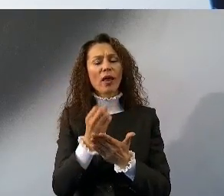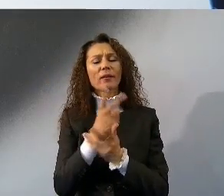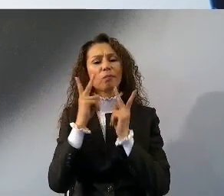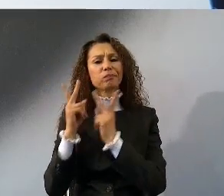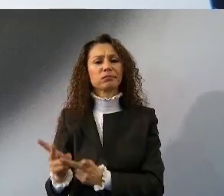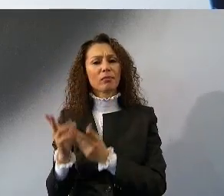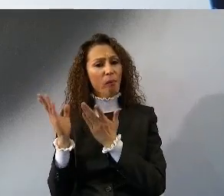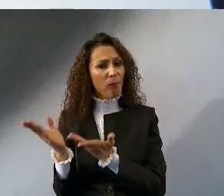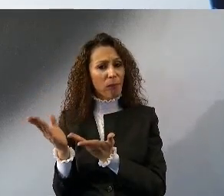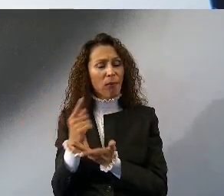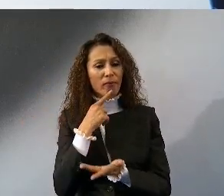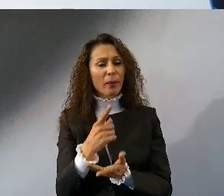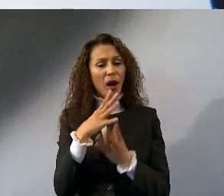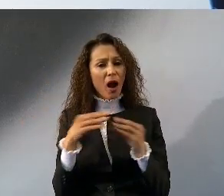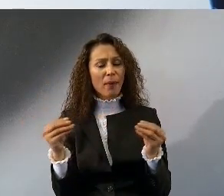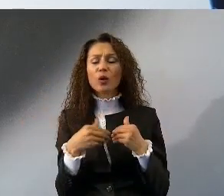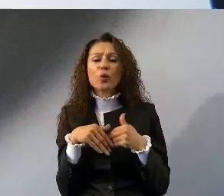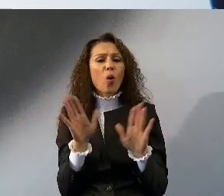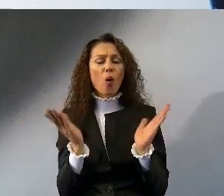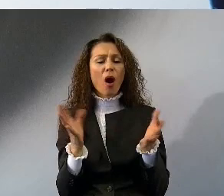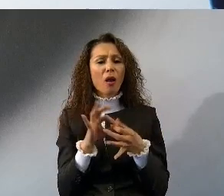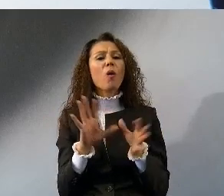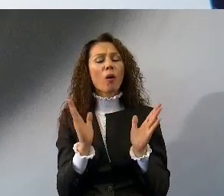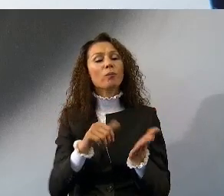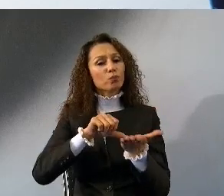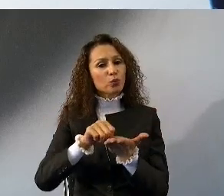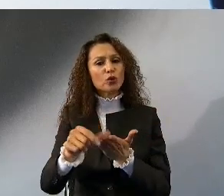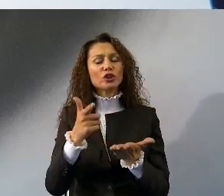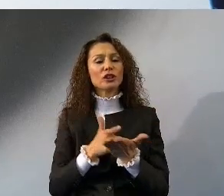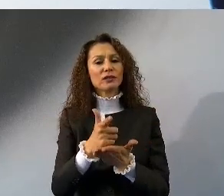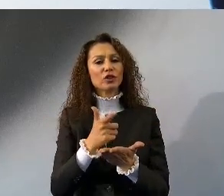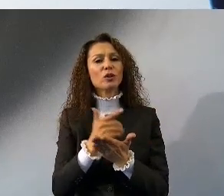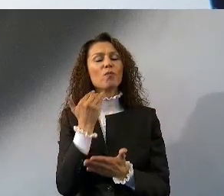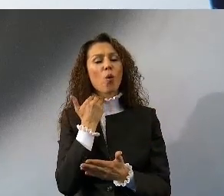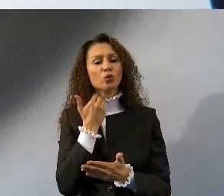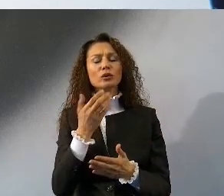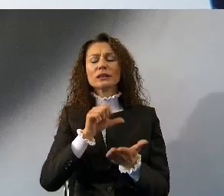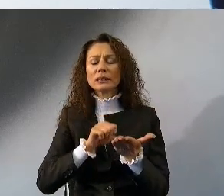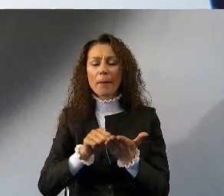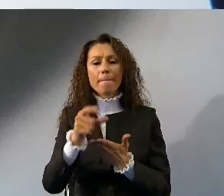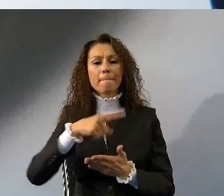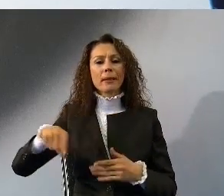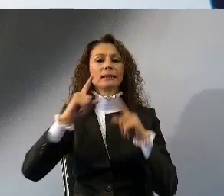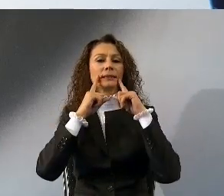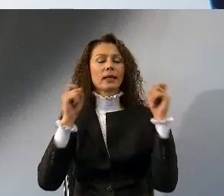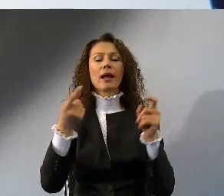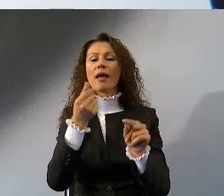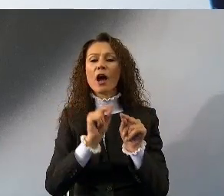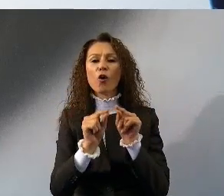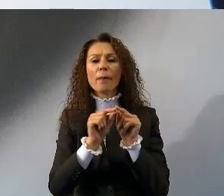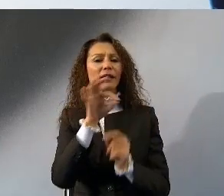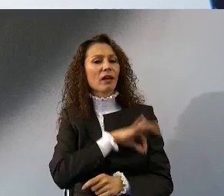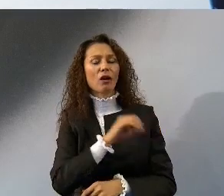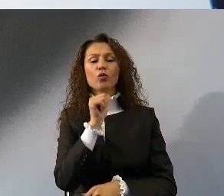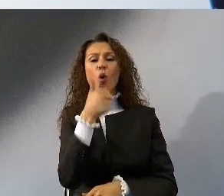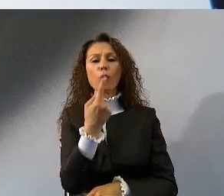biri haline mi geldi de bu gölü kaybettik? Hayır. Bütün çiftçilerimiz borçlu. Tamamen zarar ediyoruz. Hiçbir ekonomik